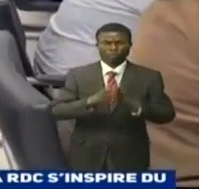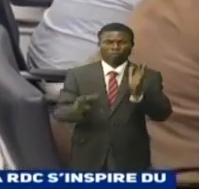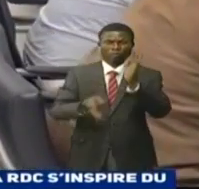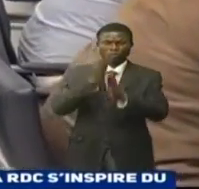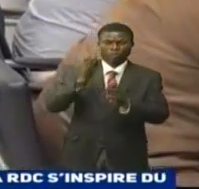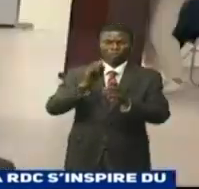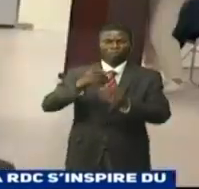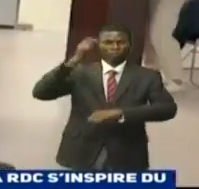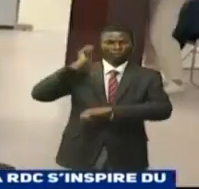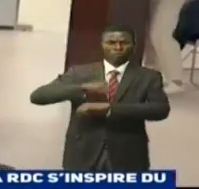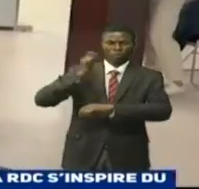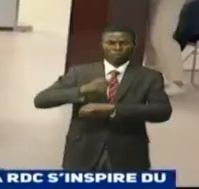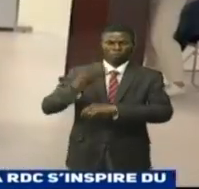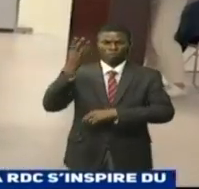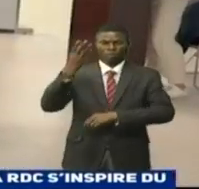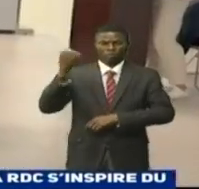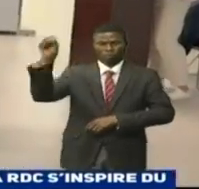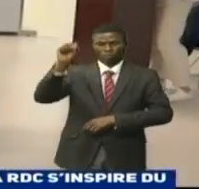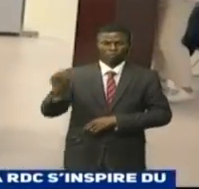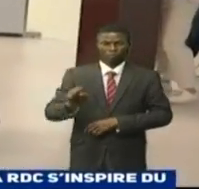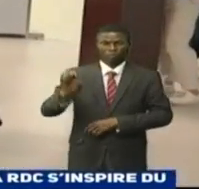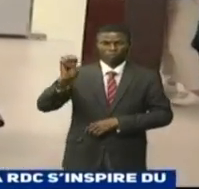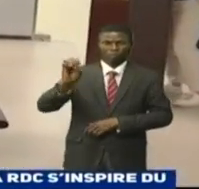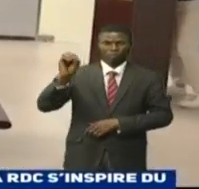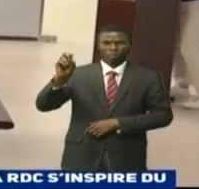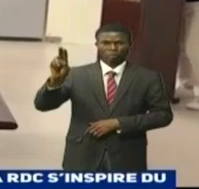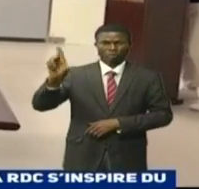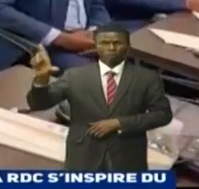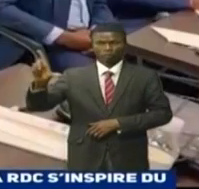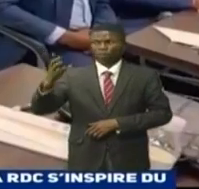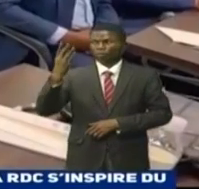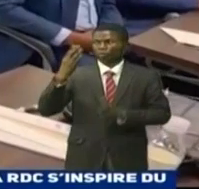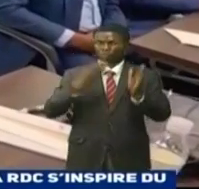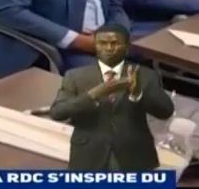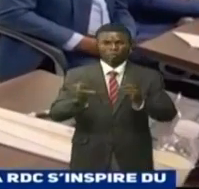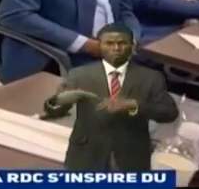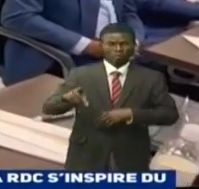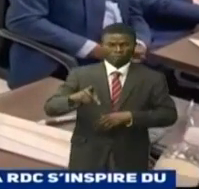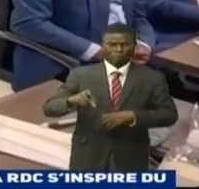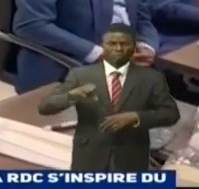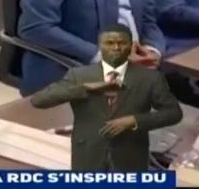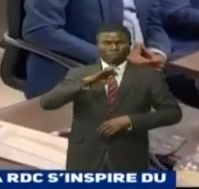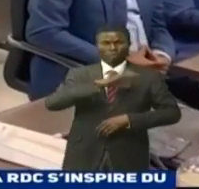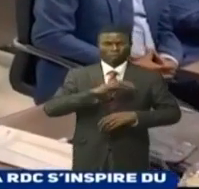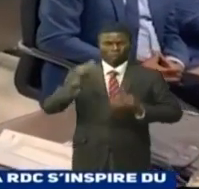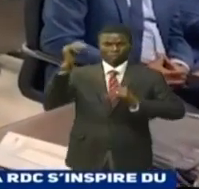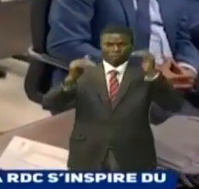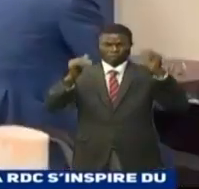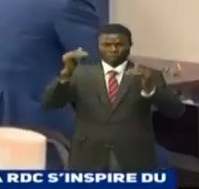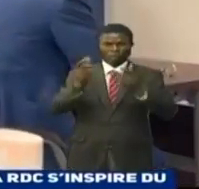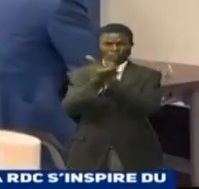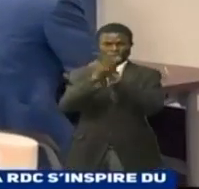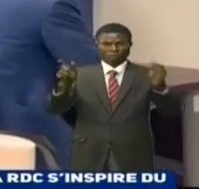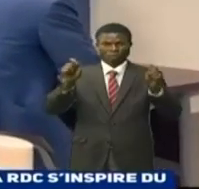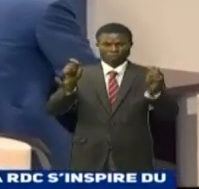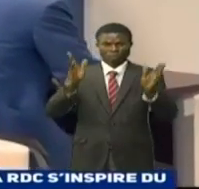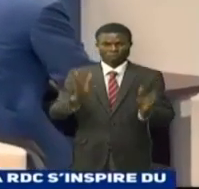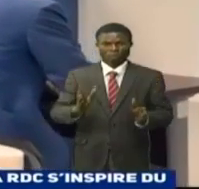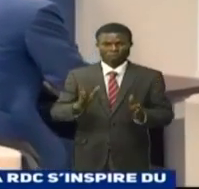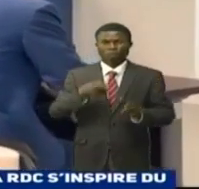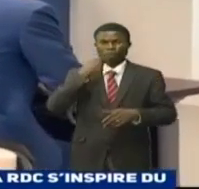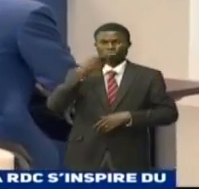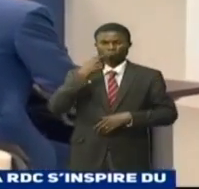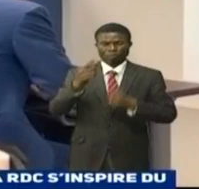tribunaux dont 4 à Séoul et 9 en province ce comité a fait de l'équilibre entre la liberté d'expression et la liberté